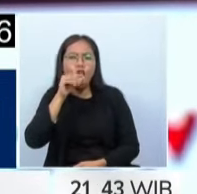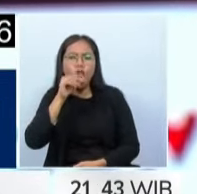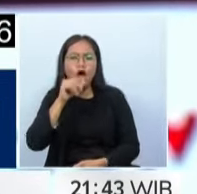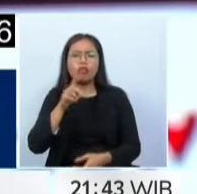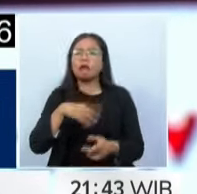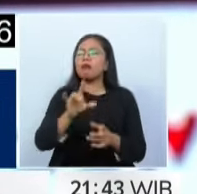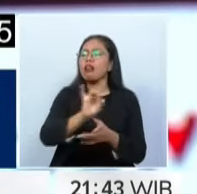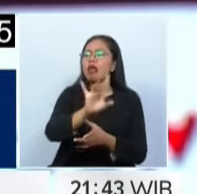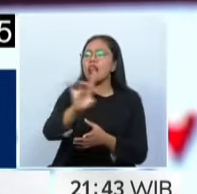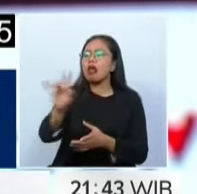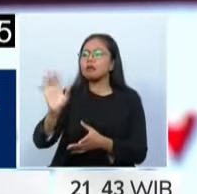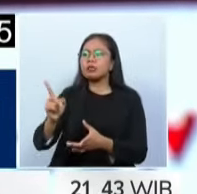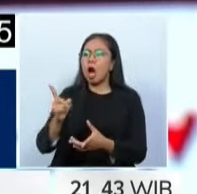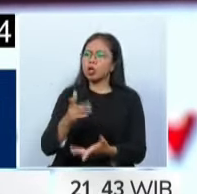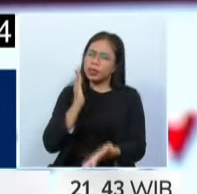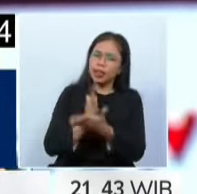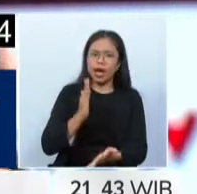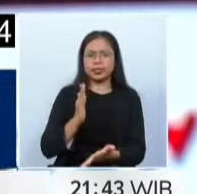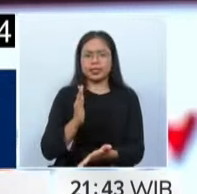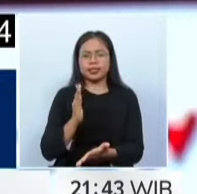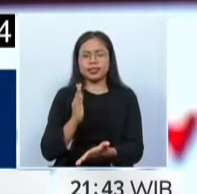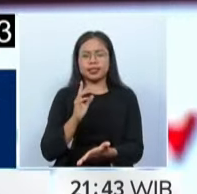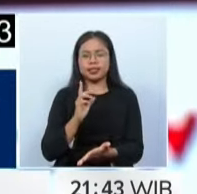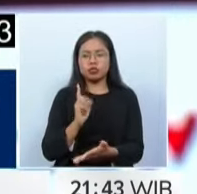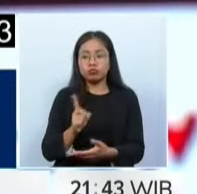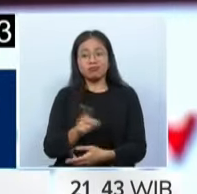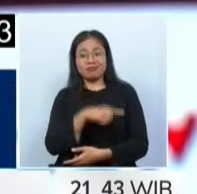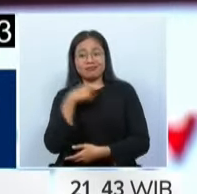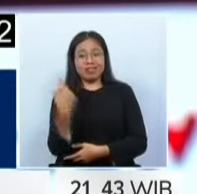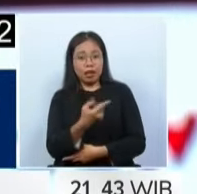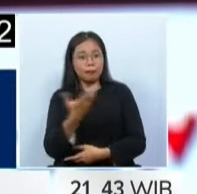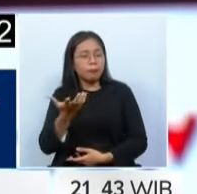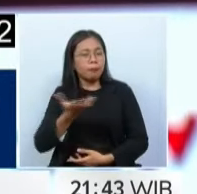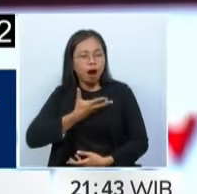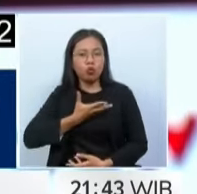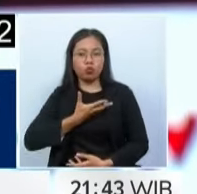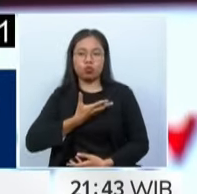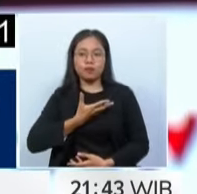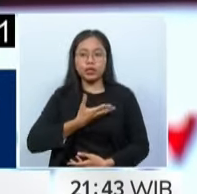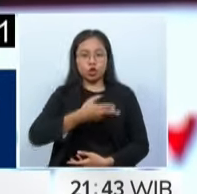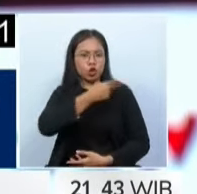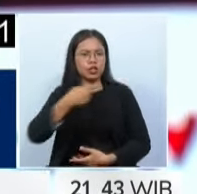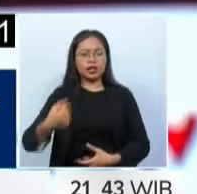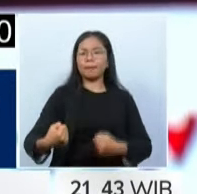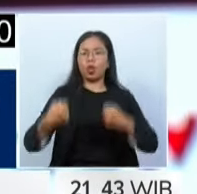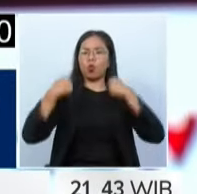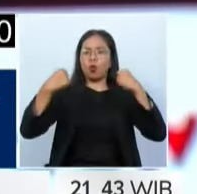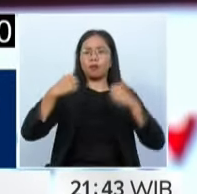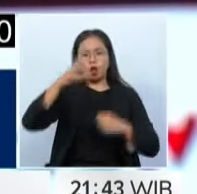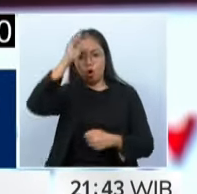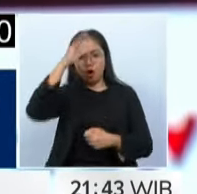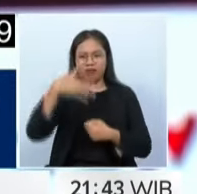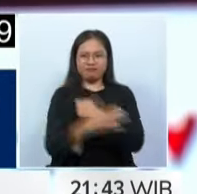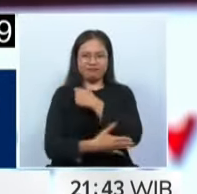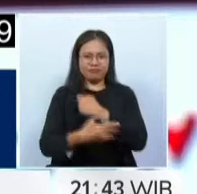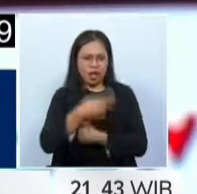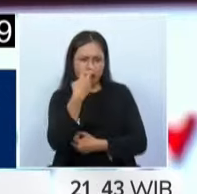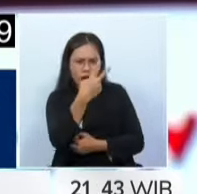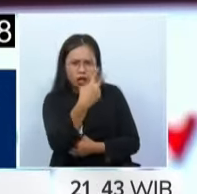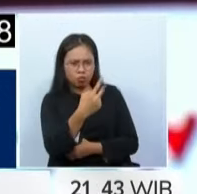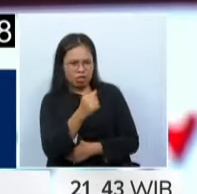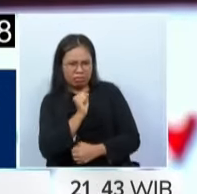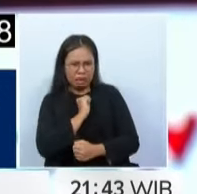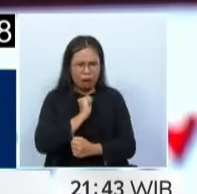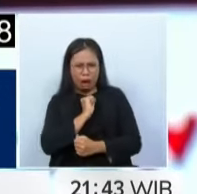kekuatan kita menginginkan Indonesia kembali menjadi kekuatan yang disegani dan mulainya dari mana Dari pemimpin yang